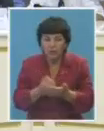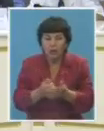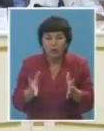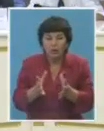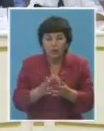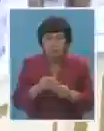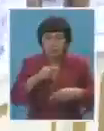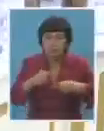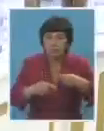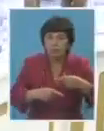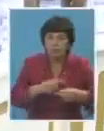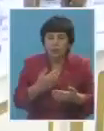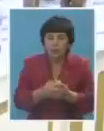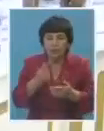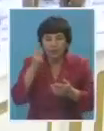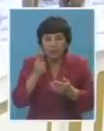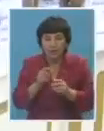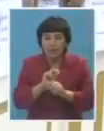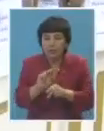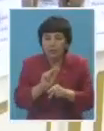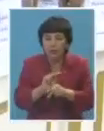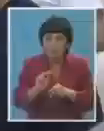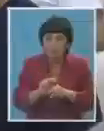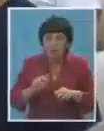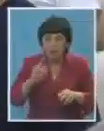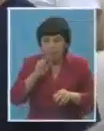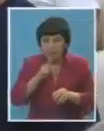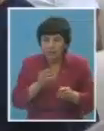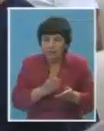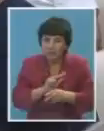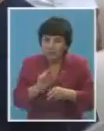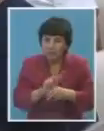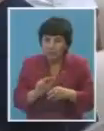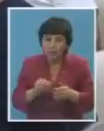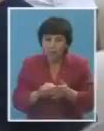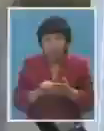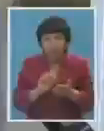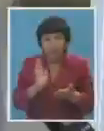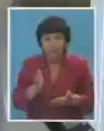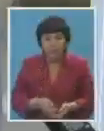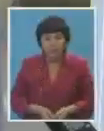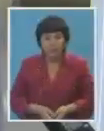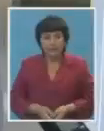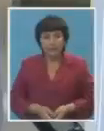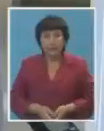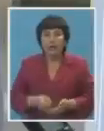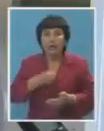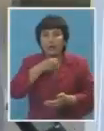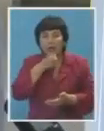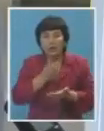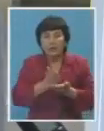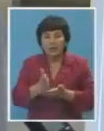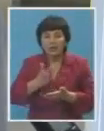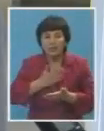Олар ұлттық дәстүрге негізделген діни қағидаларды түсіндіріп, жаза басқандарды тура жолға салуға үлес қоспақ. Ардагерлер,